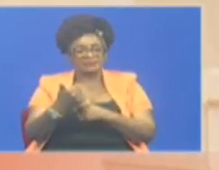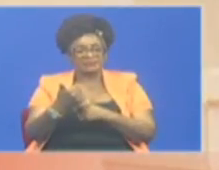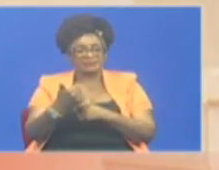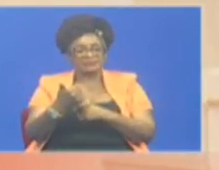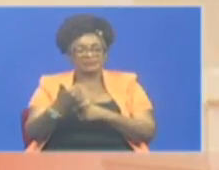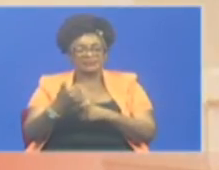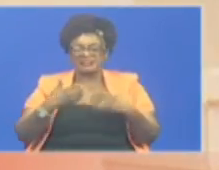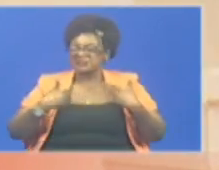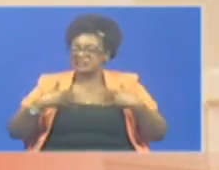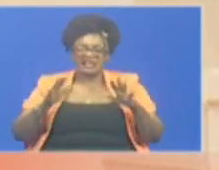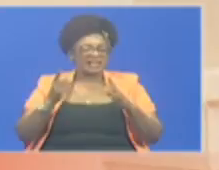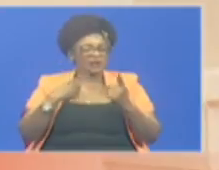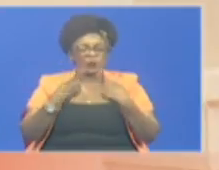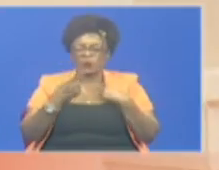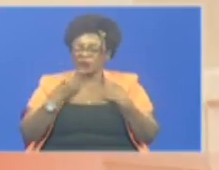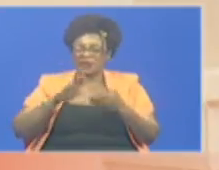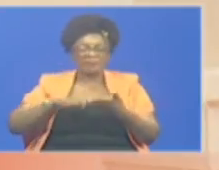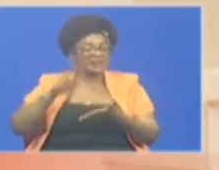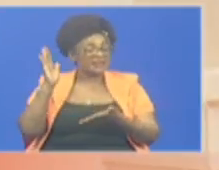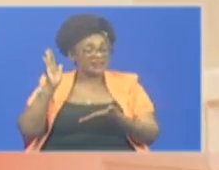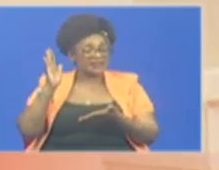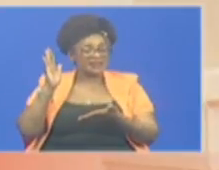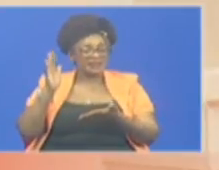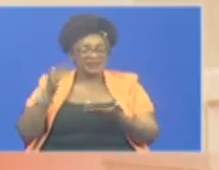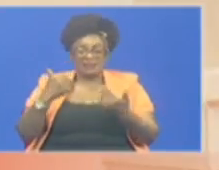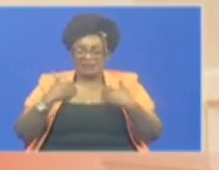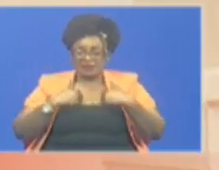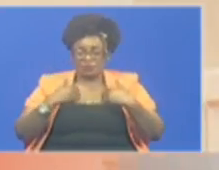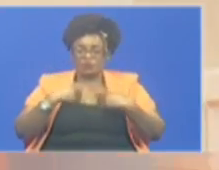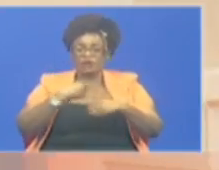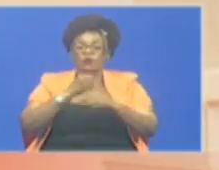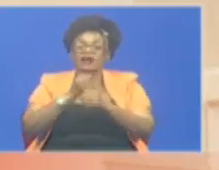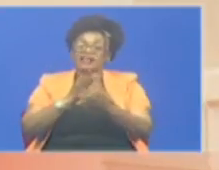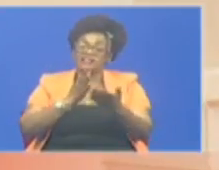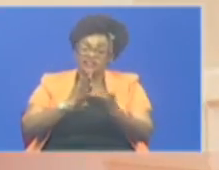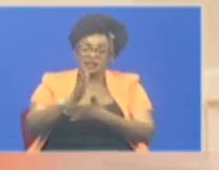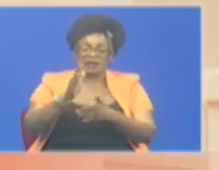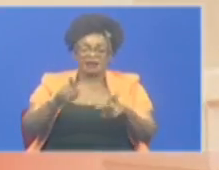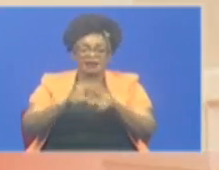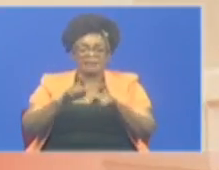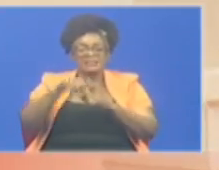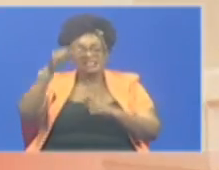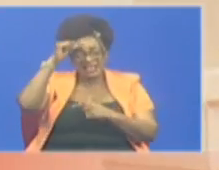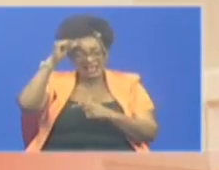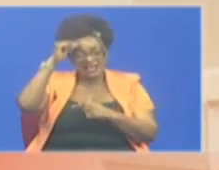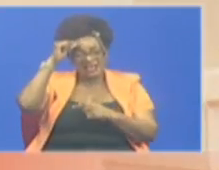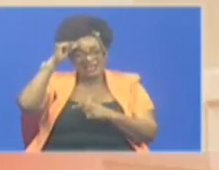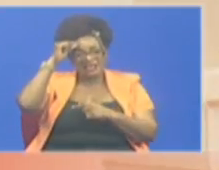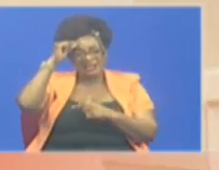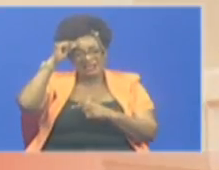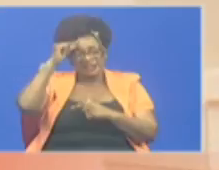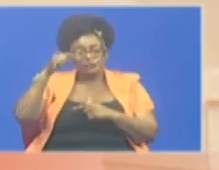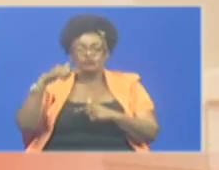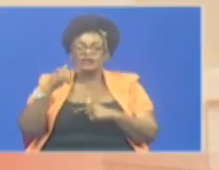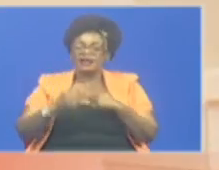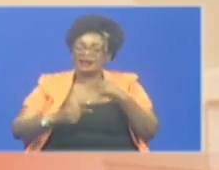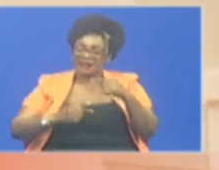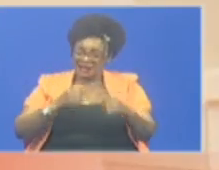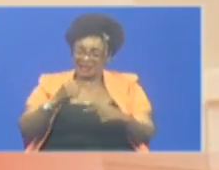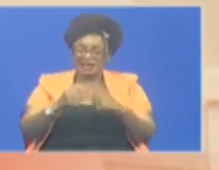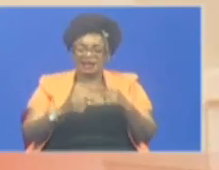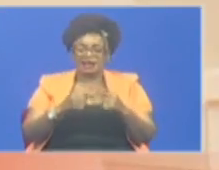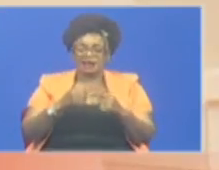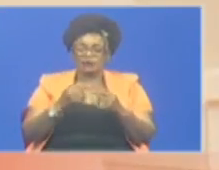Sitaki ninene zaidi kulipo hapo. Yangu ni kuhakikishia kama serikali ya kwamba tutaendelea kufanya